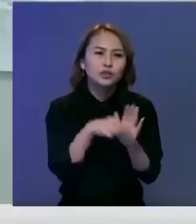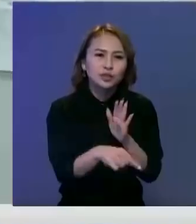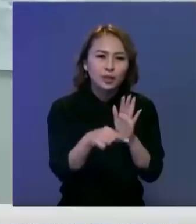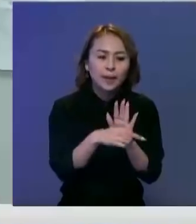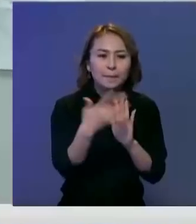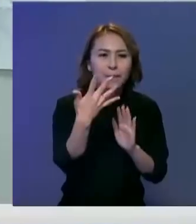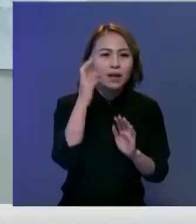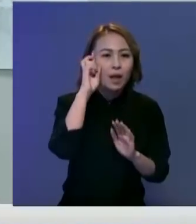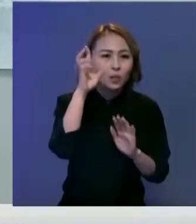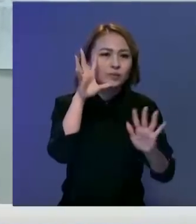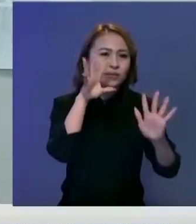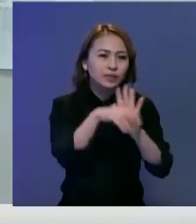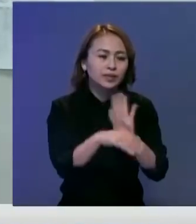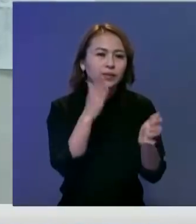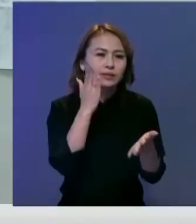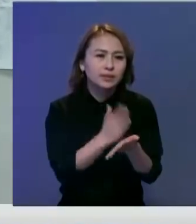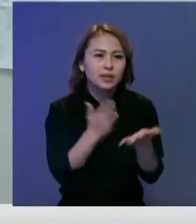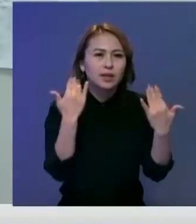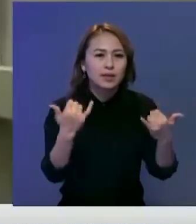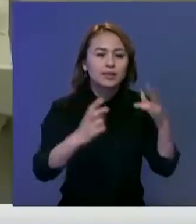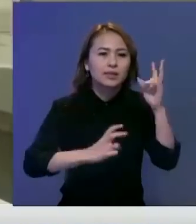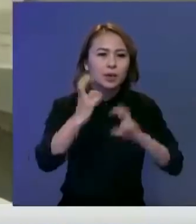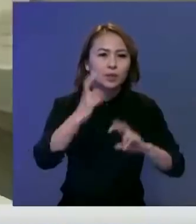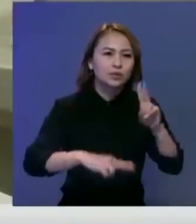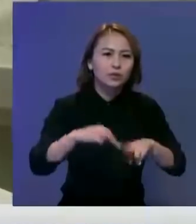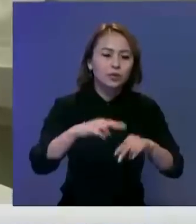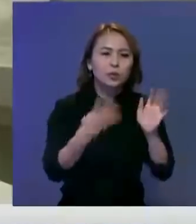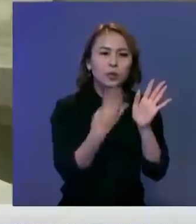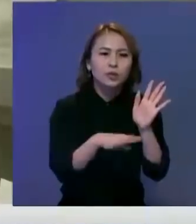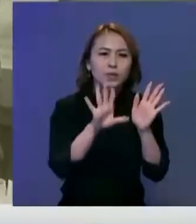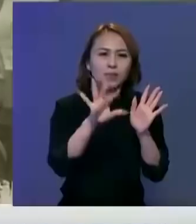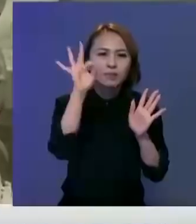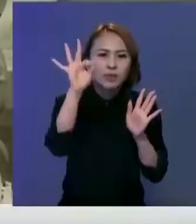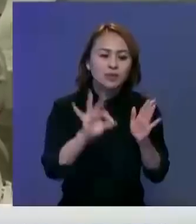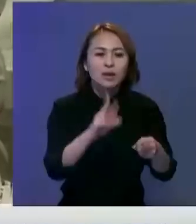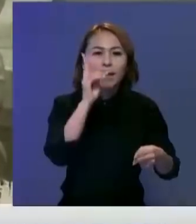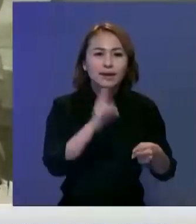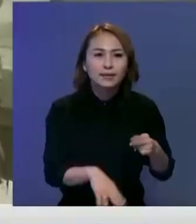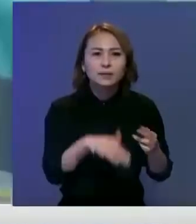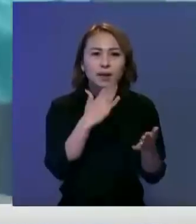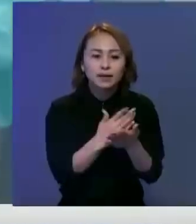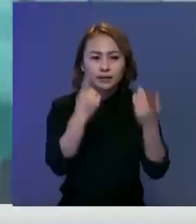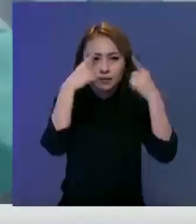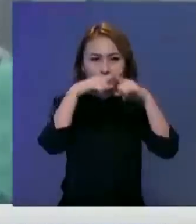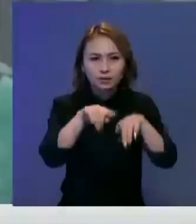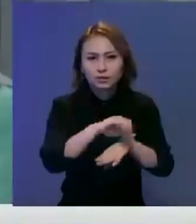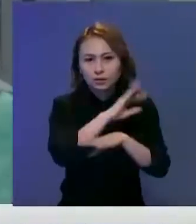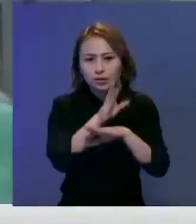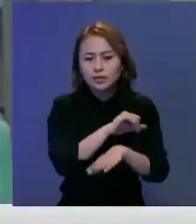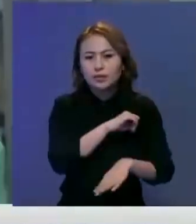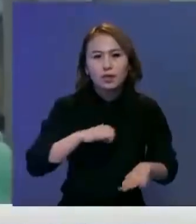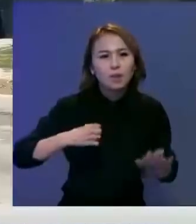5 елдің қатарына еңіп отыр. Қазір зауыттың құрылысы 95%-ке аяқталған технологиялық құрал жабдықтар шетелдің